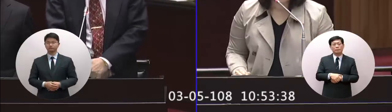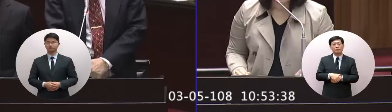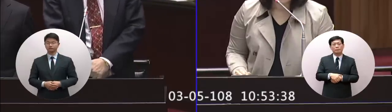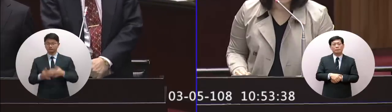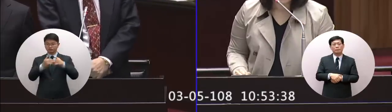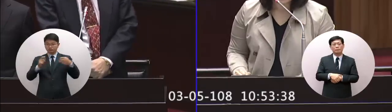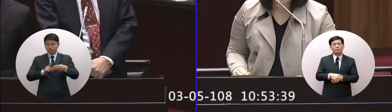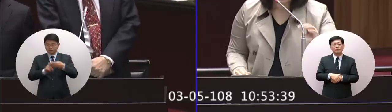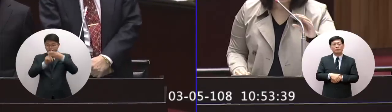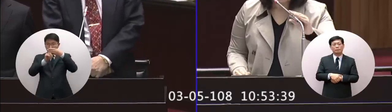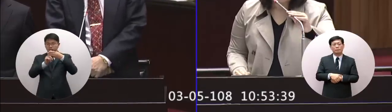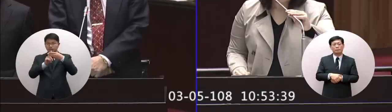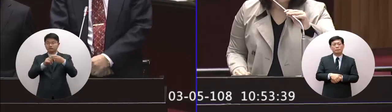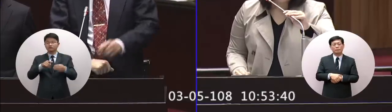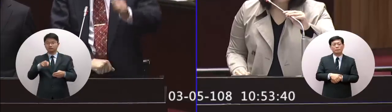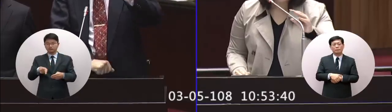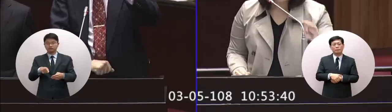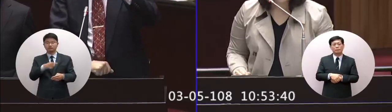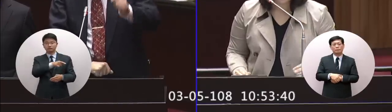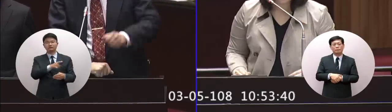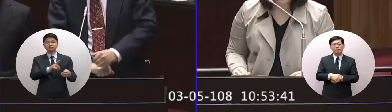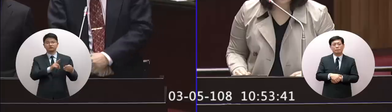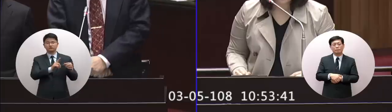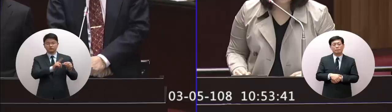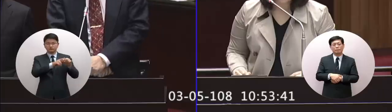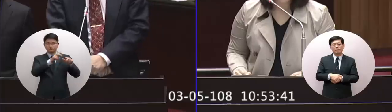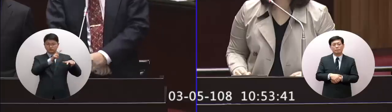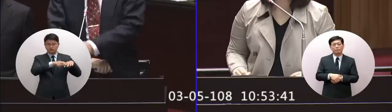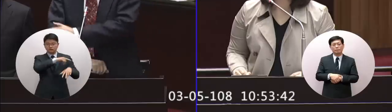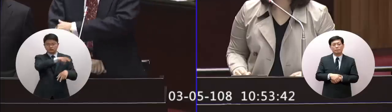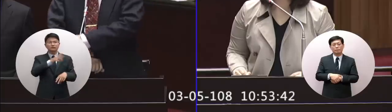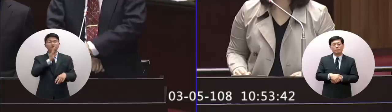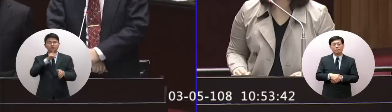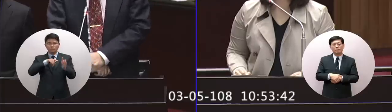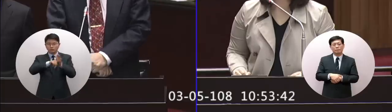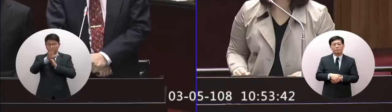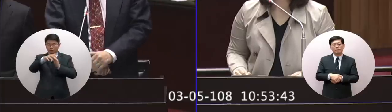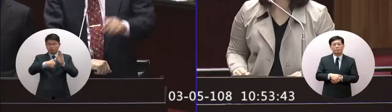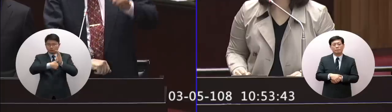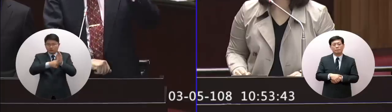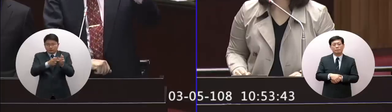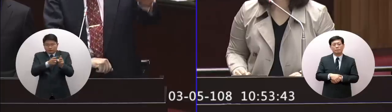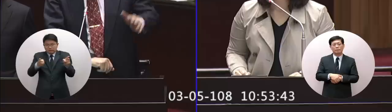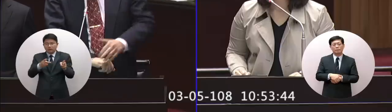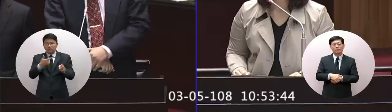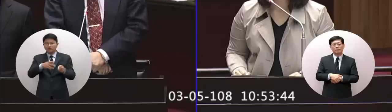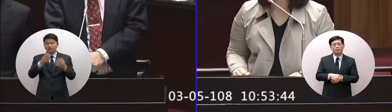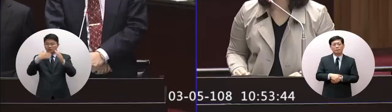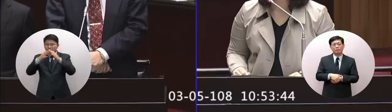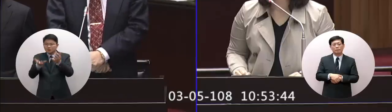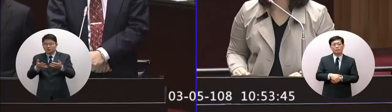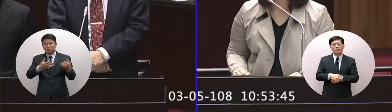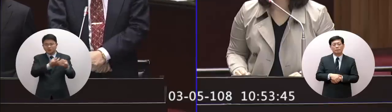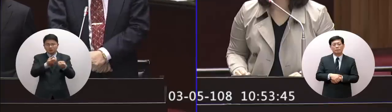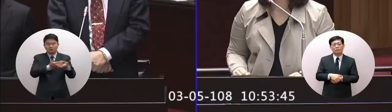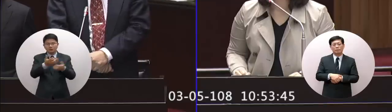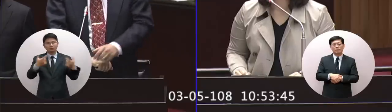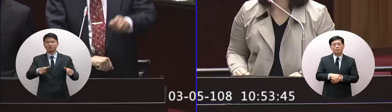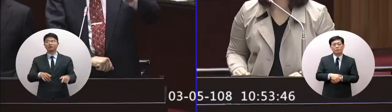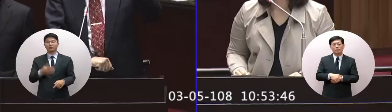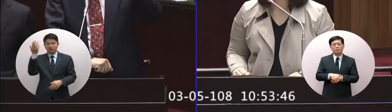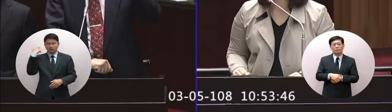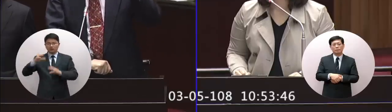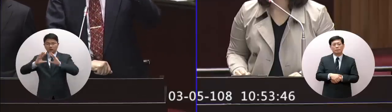主协商对中共来讲是一个专有名词，不是一般的学术交流。当年国共内战的时